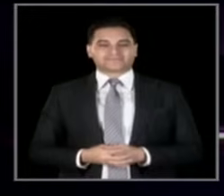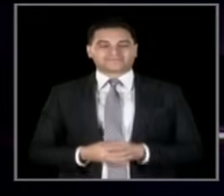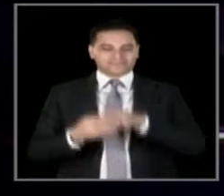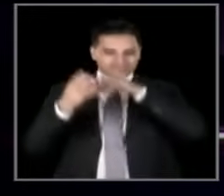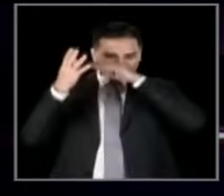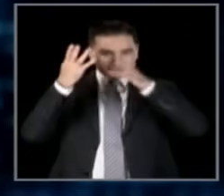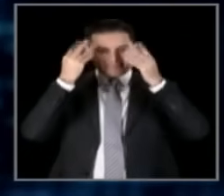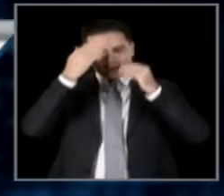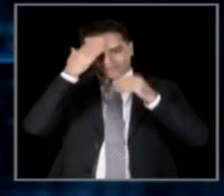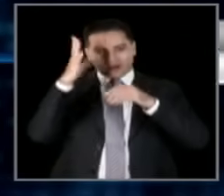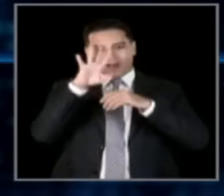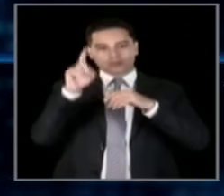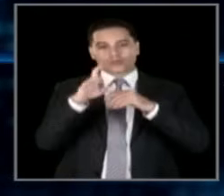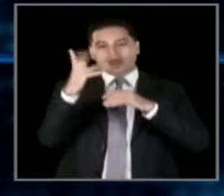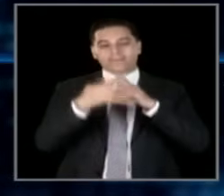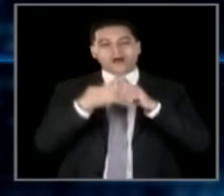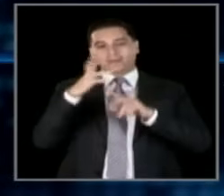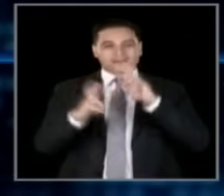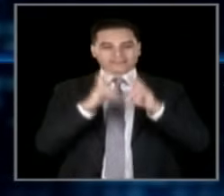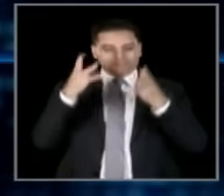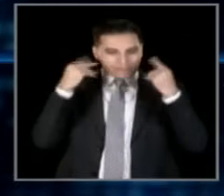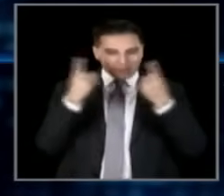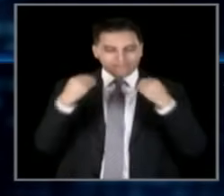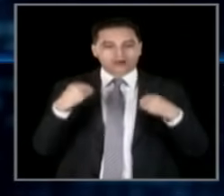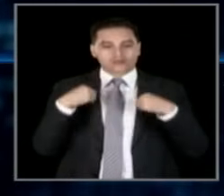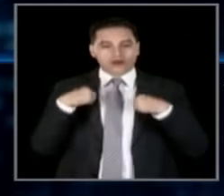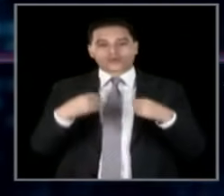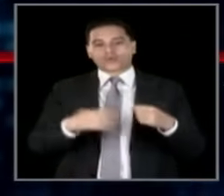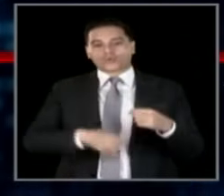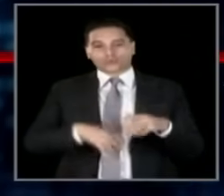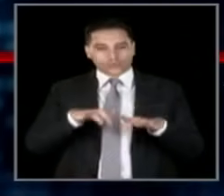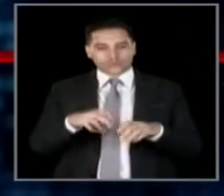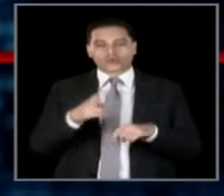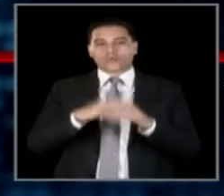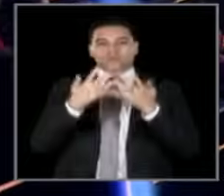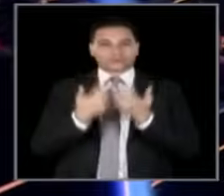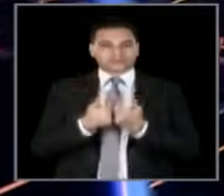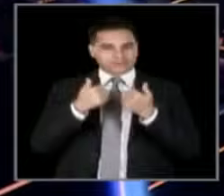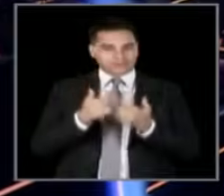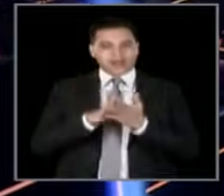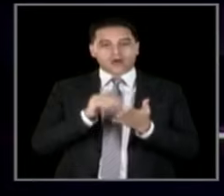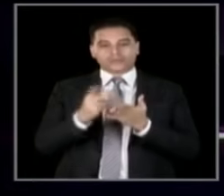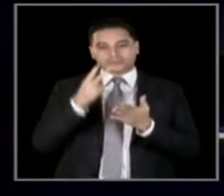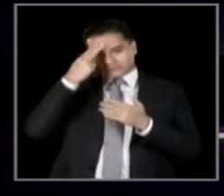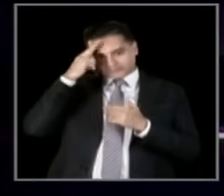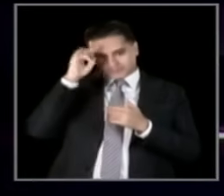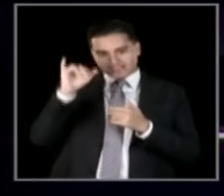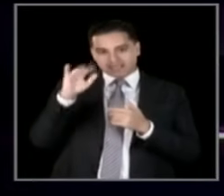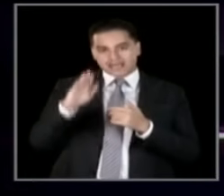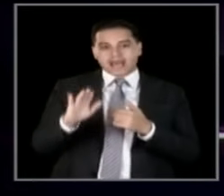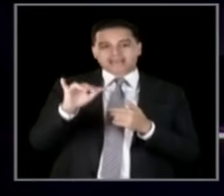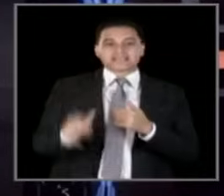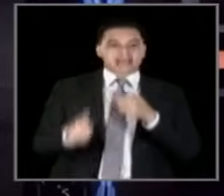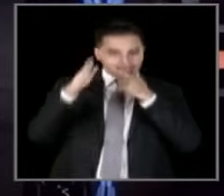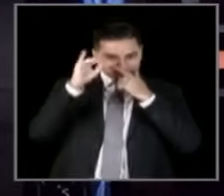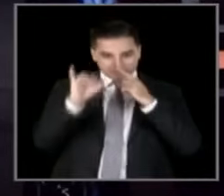فقره المعرفه اربع اسئله. معلومات عامه، رياضه، تكنولوجيا، وقدرات ذهنيه. اول اثنين ياسمين